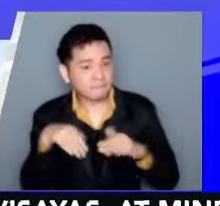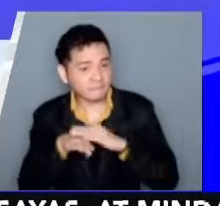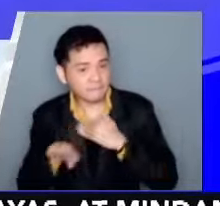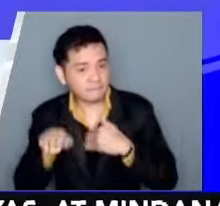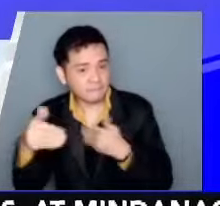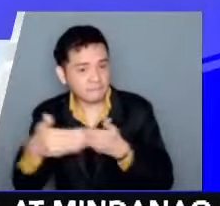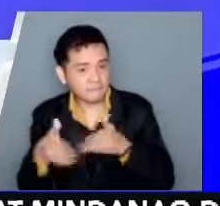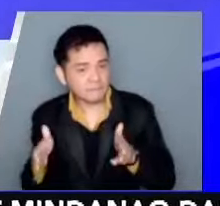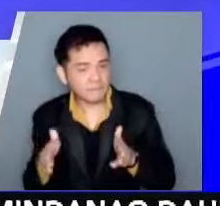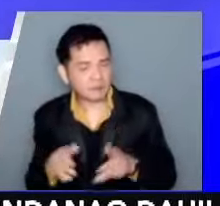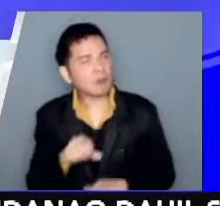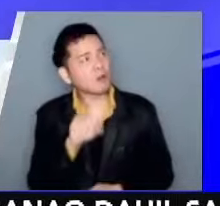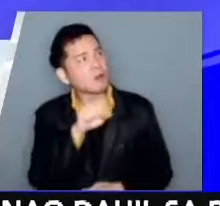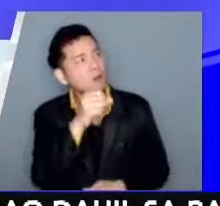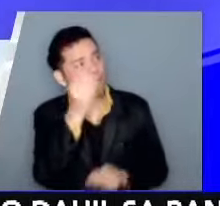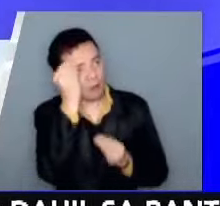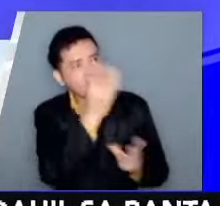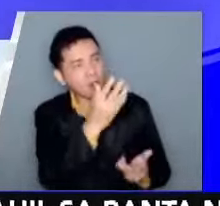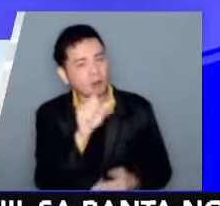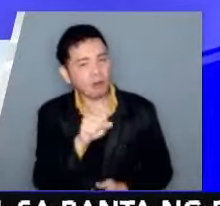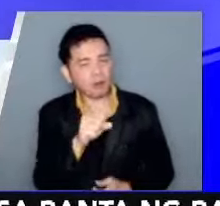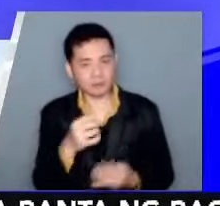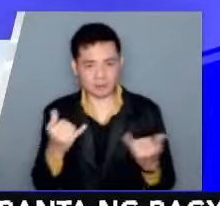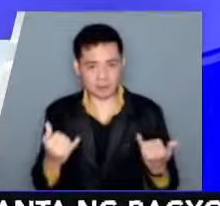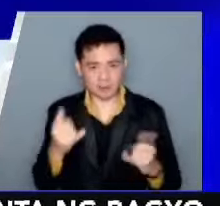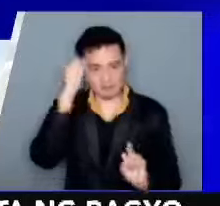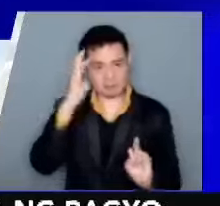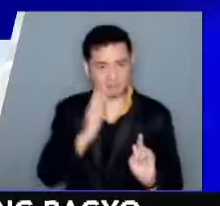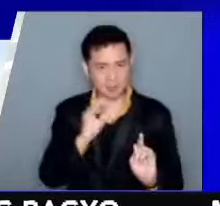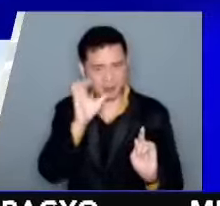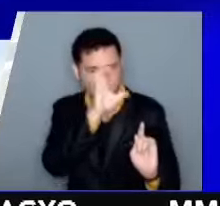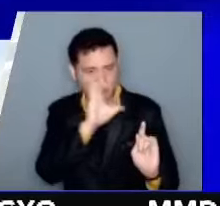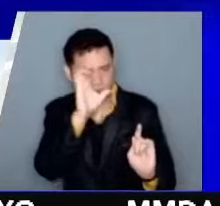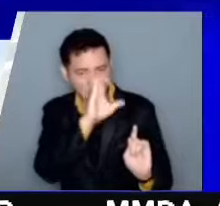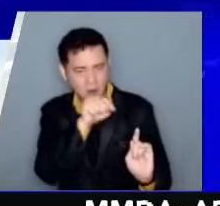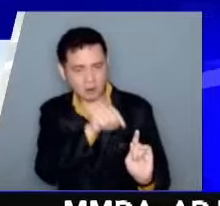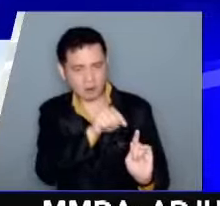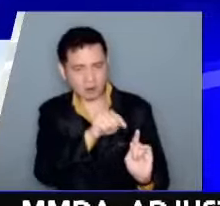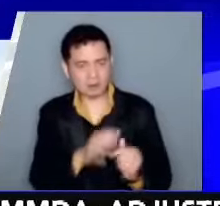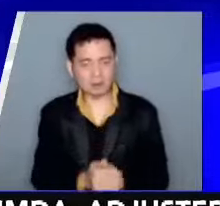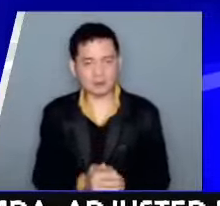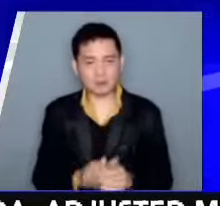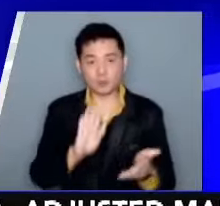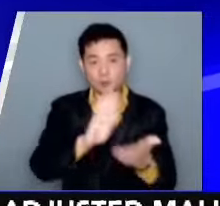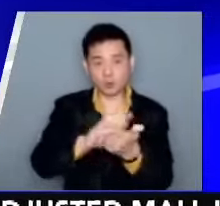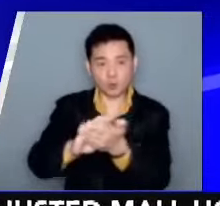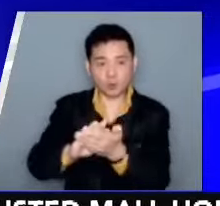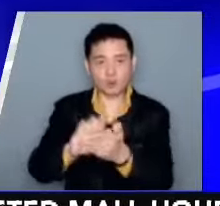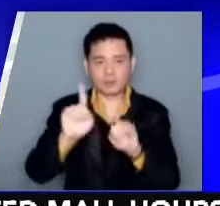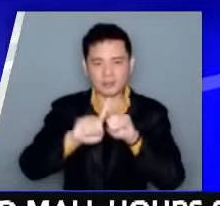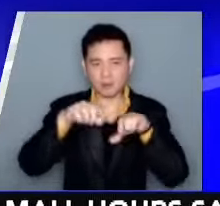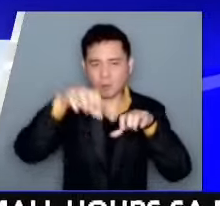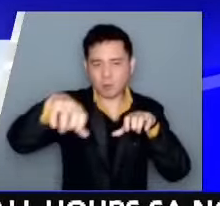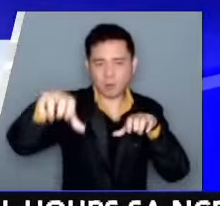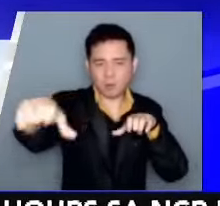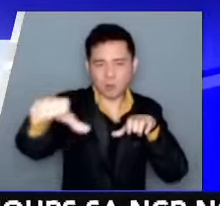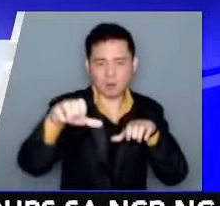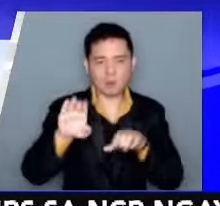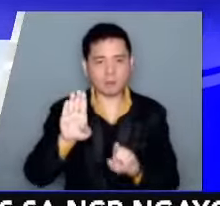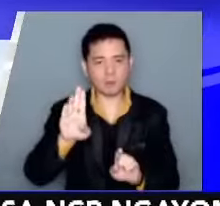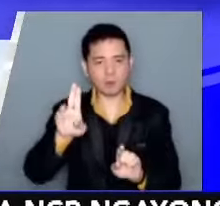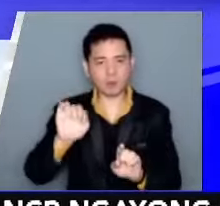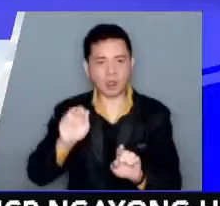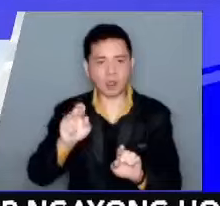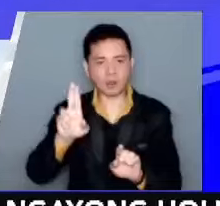Pinaghahanap na ang salarin. Ayon sa mga otoridad, may iba pang paaralan sa Bocaue ang ninakawan din kamakailan. Sa pool din sa CCTV ang isang lalaki